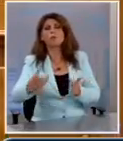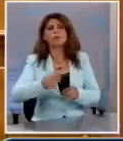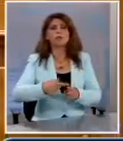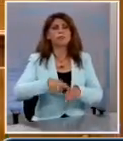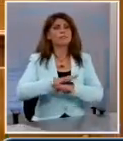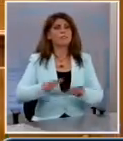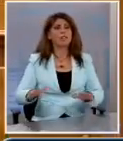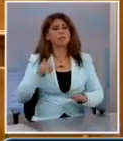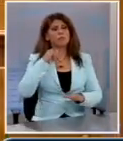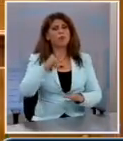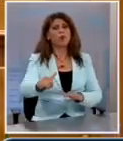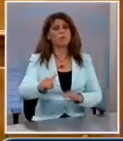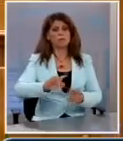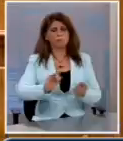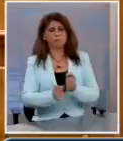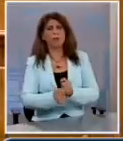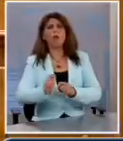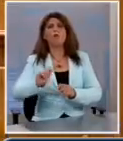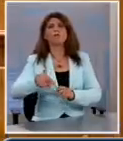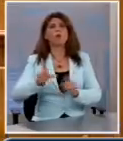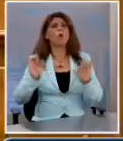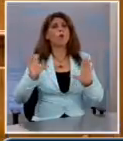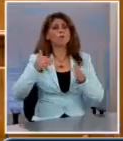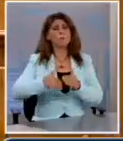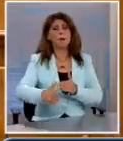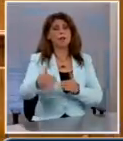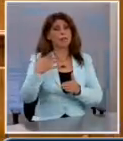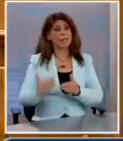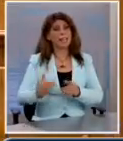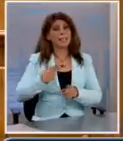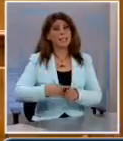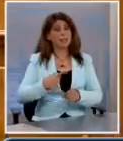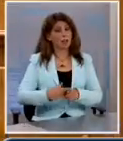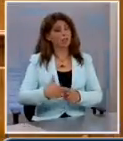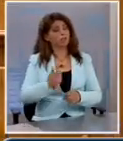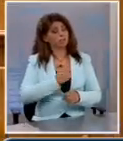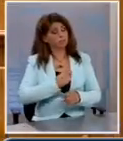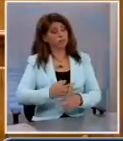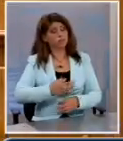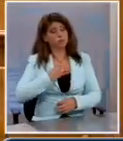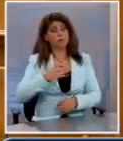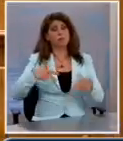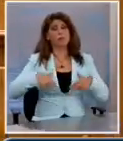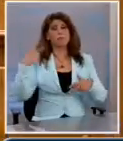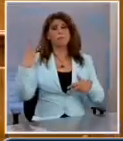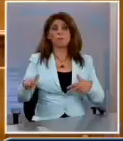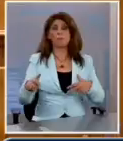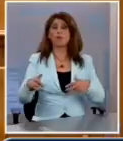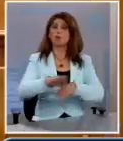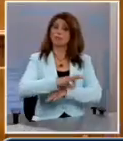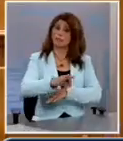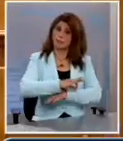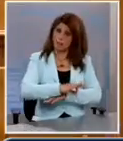αδιάκοπη φτωχοποίηση χωρίς καμία προοπτική. Εκλογές για να αποκτήσει η χώρα αξιόπιστη κυβέρνηση με δικό της